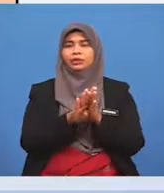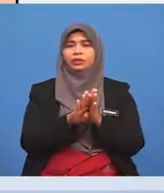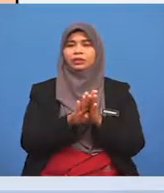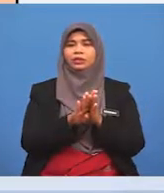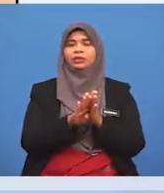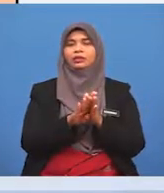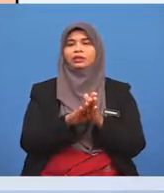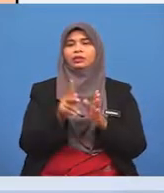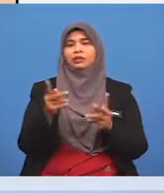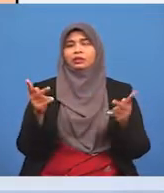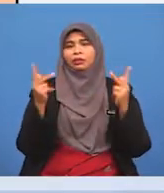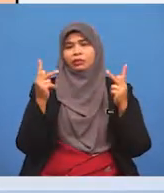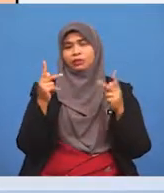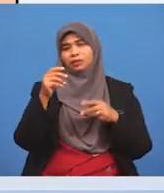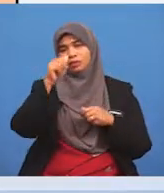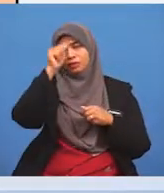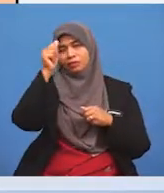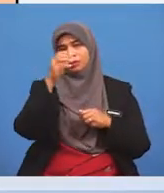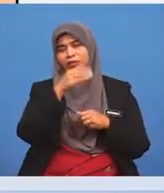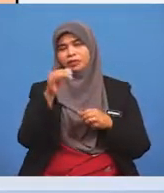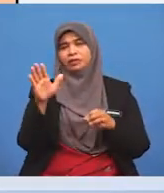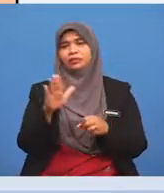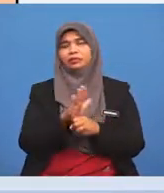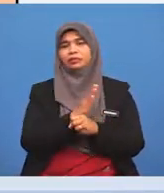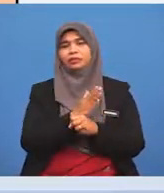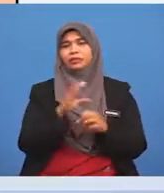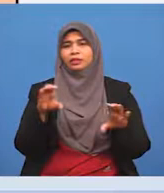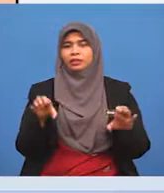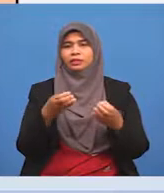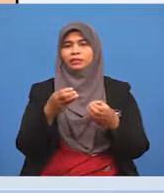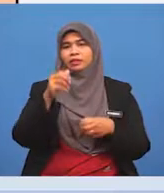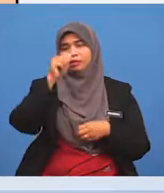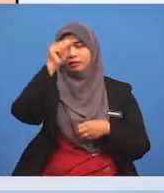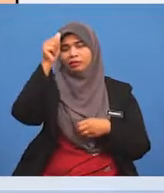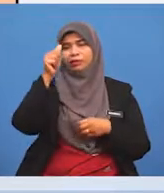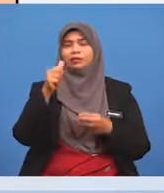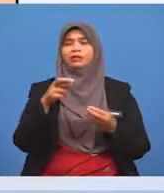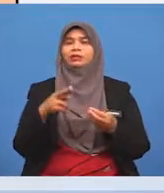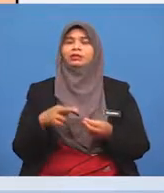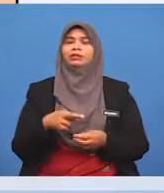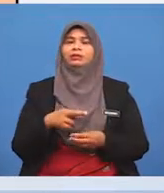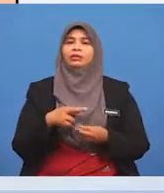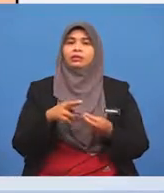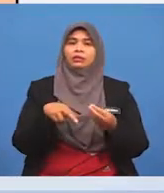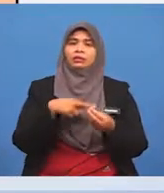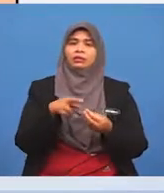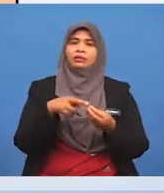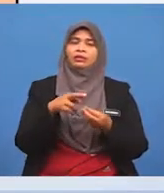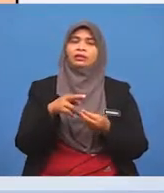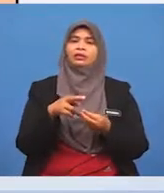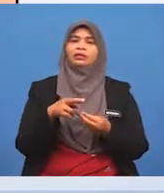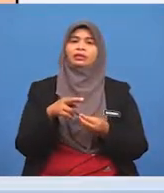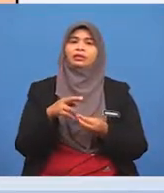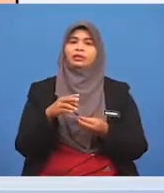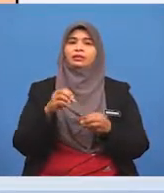Peredaran siang dan malam serta kehadiran empat musim tentunya menunjukkan hebatnya